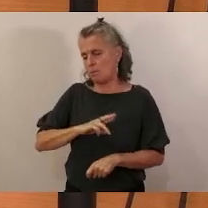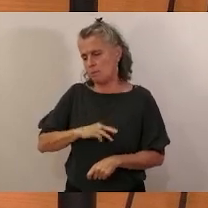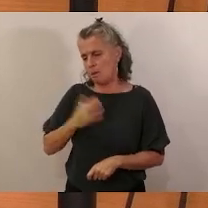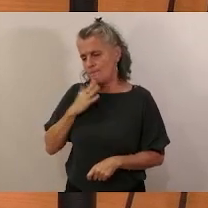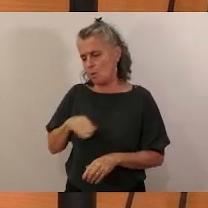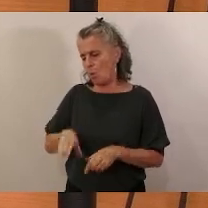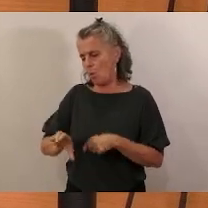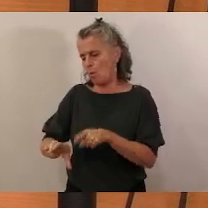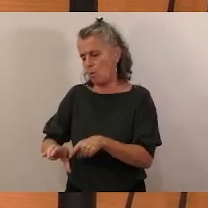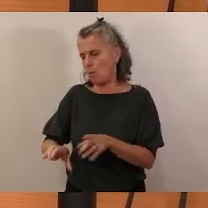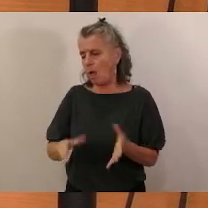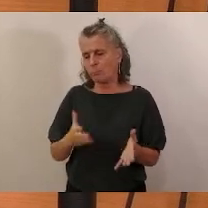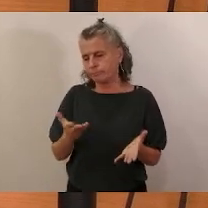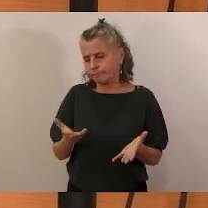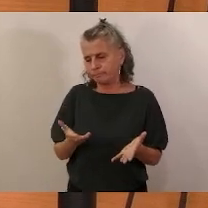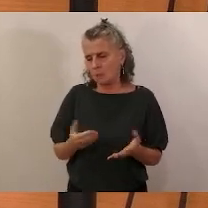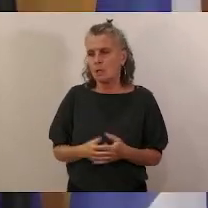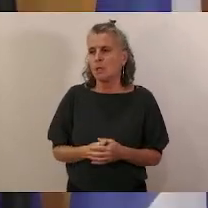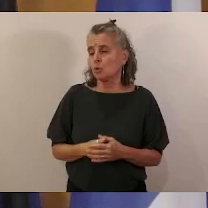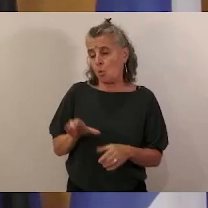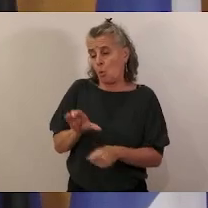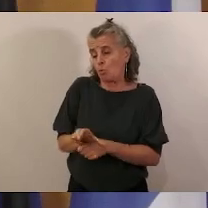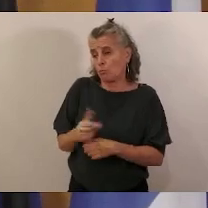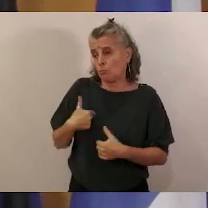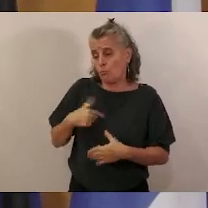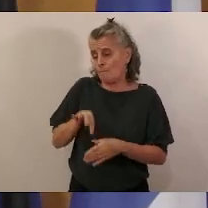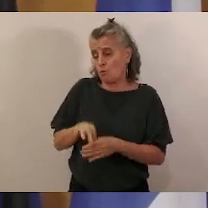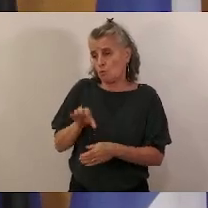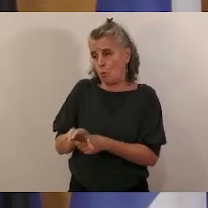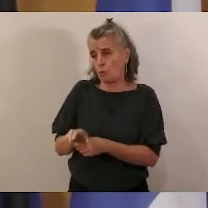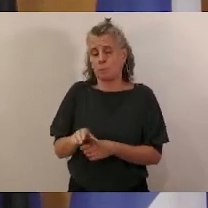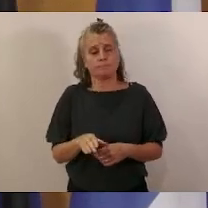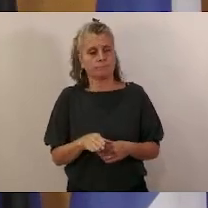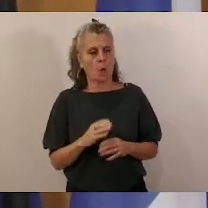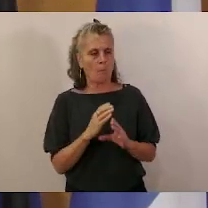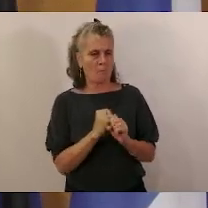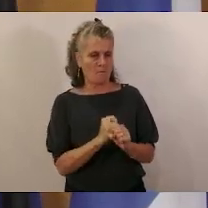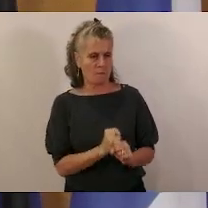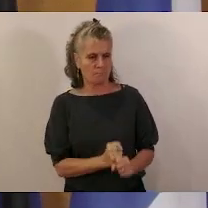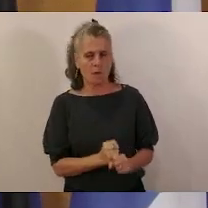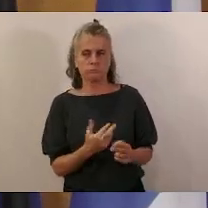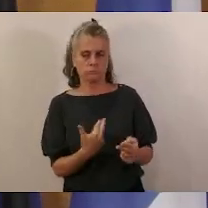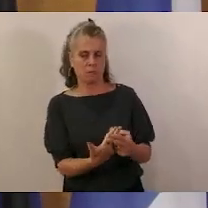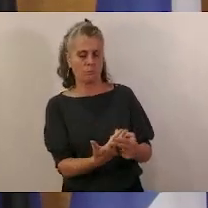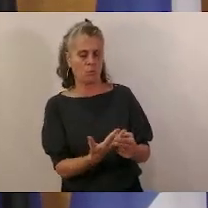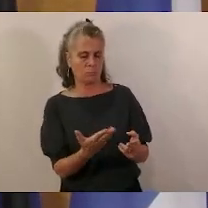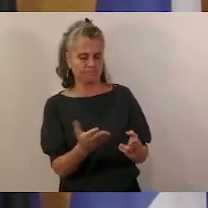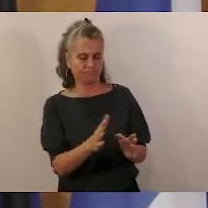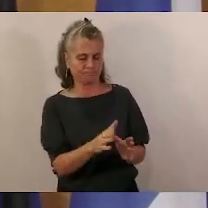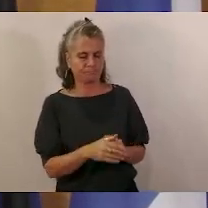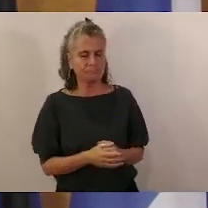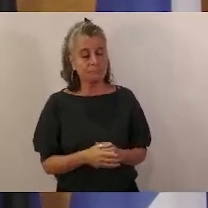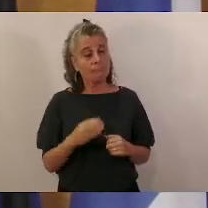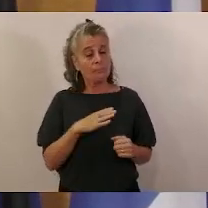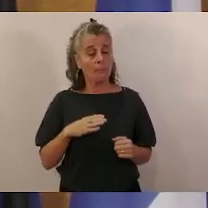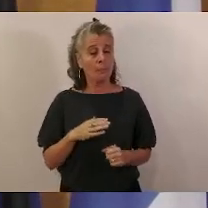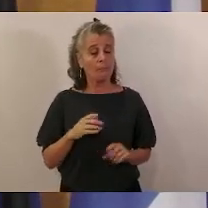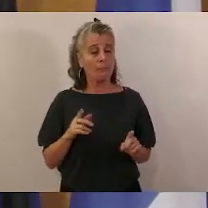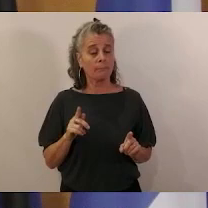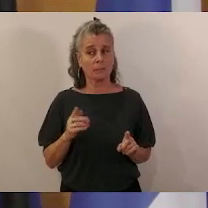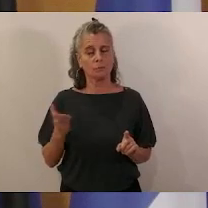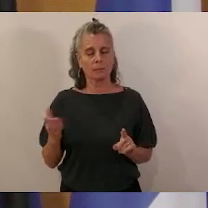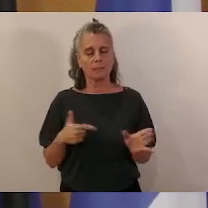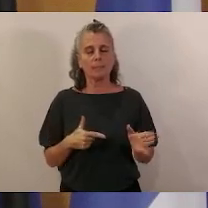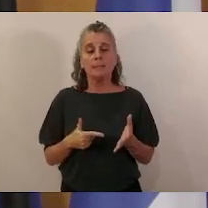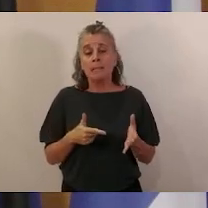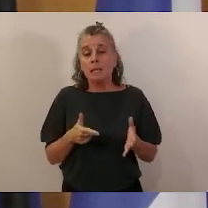Merci. Madame Garino. Non, extrêmement rapidement, pour répondre à Madame Parodi, vous savez, les Marseillais, Madame Parodi, c'est les gens qui habitent à